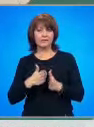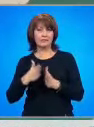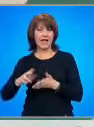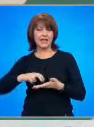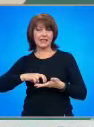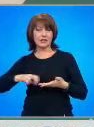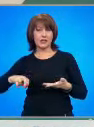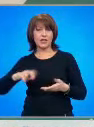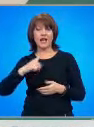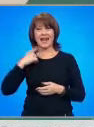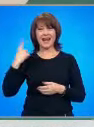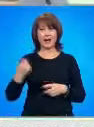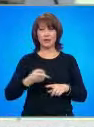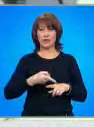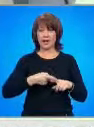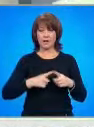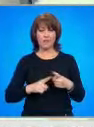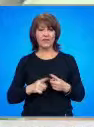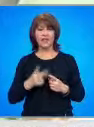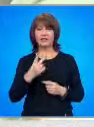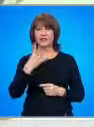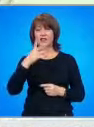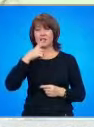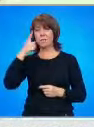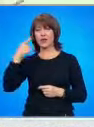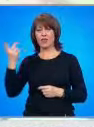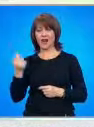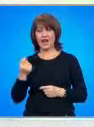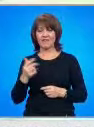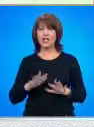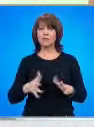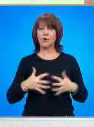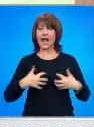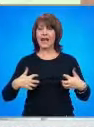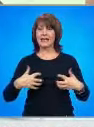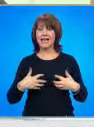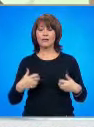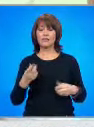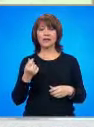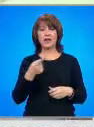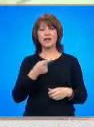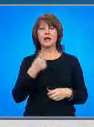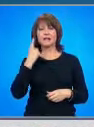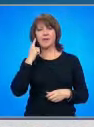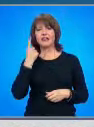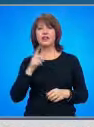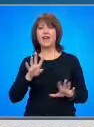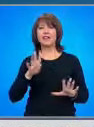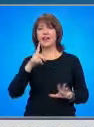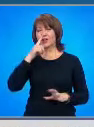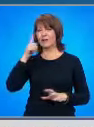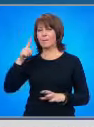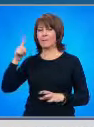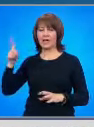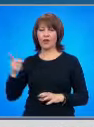за година и два месеца са 24 милиона лева. Според Александровска болница са малко над 9 милиона. Доколкото